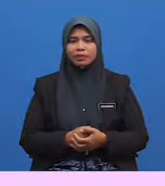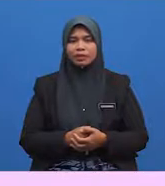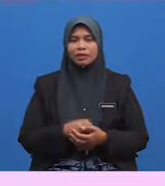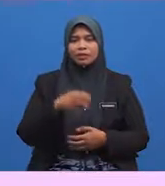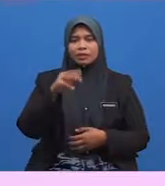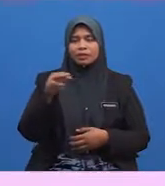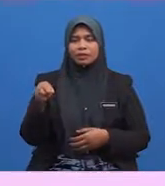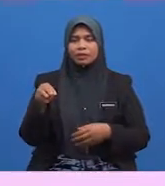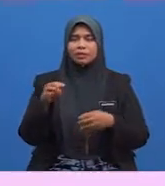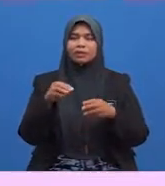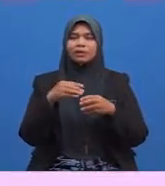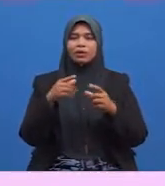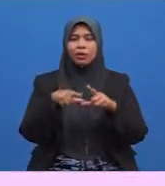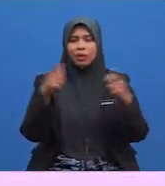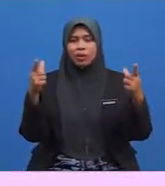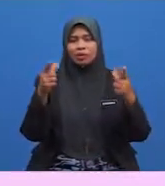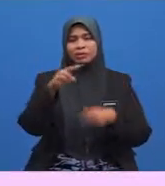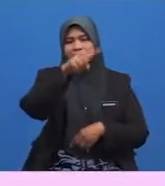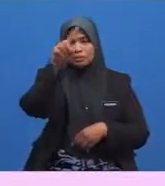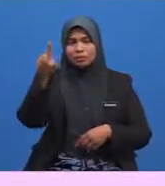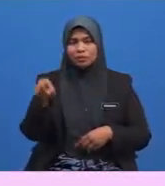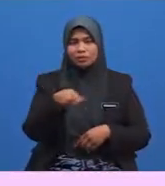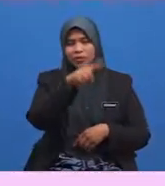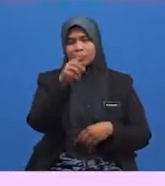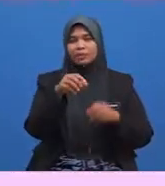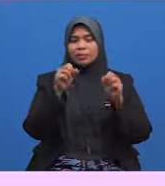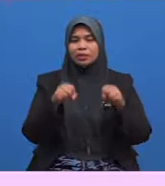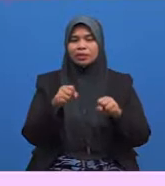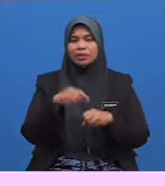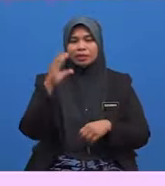Murid-murid, luas bulatan boleh